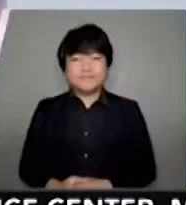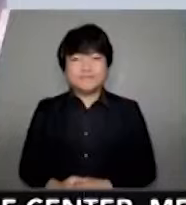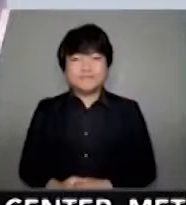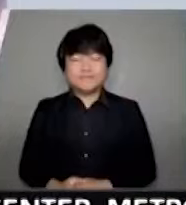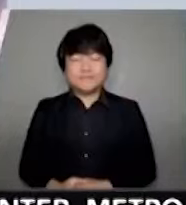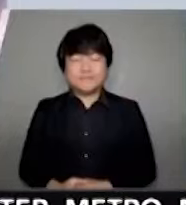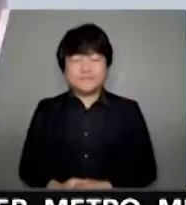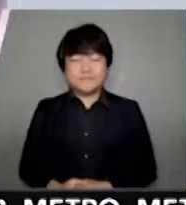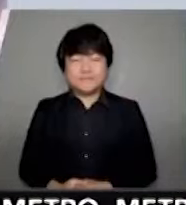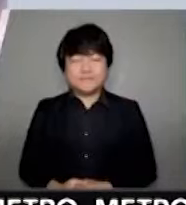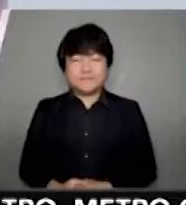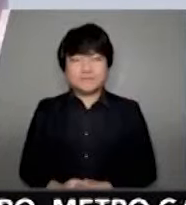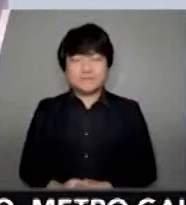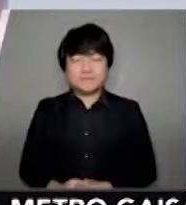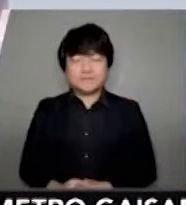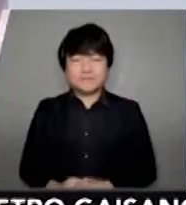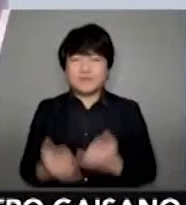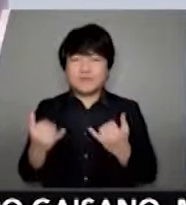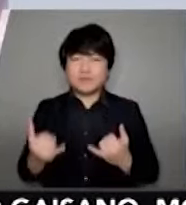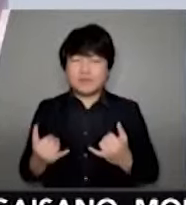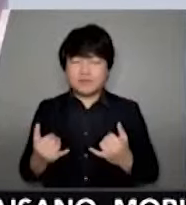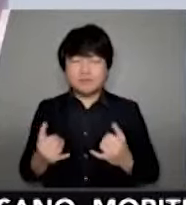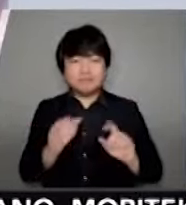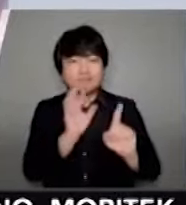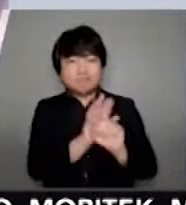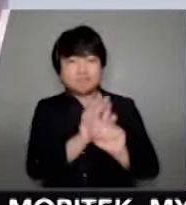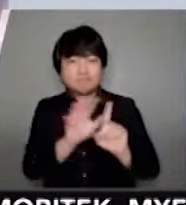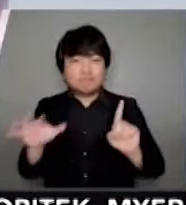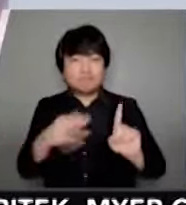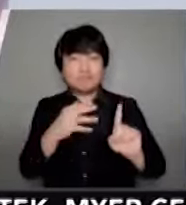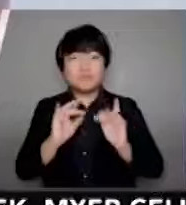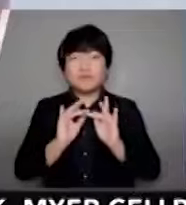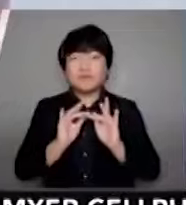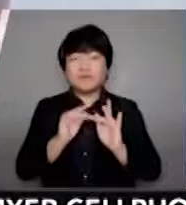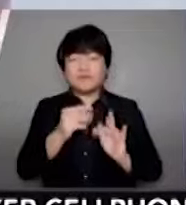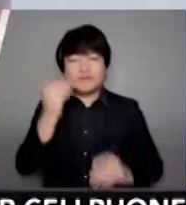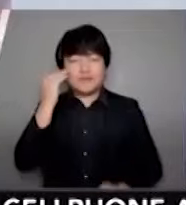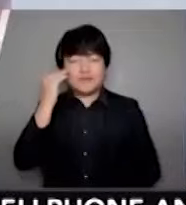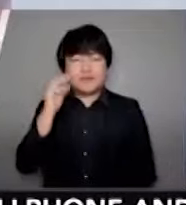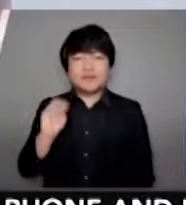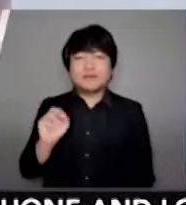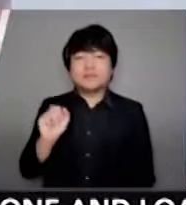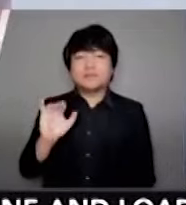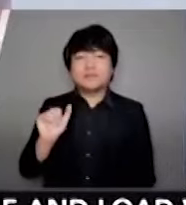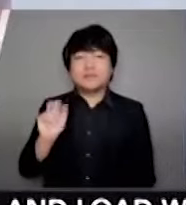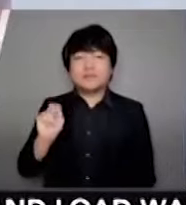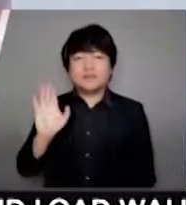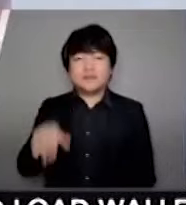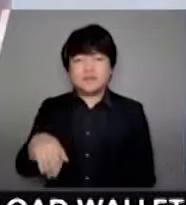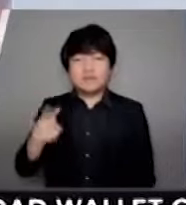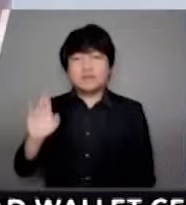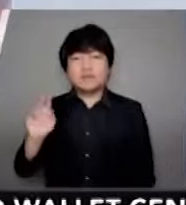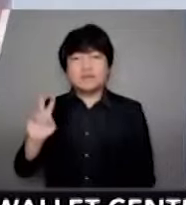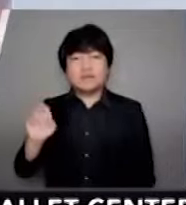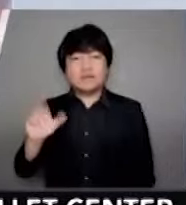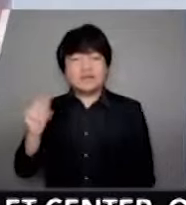Samantalang viral online ang Have a Moment ni Kapuso Primetime Queen Marian Rivera sa Superbods 2024.